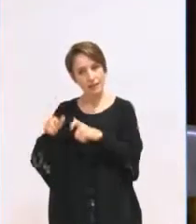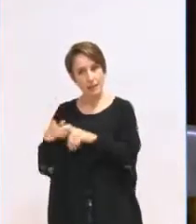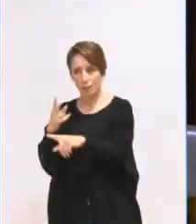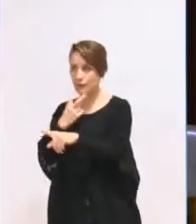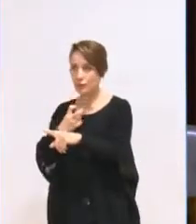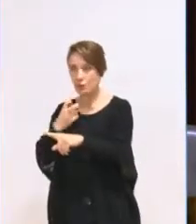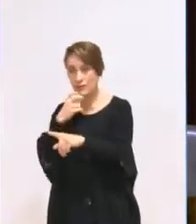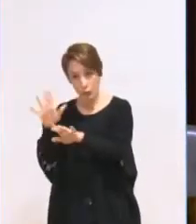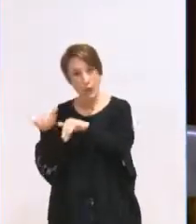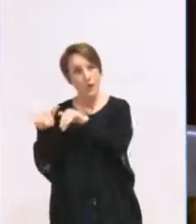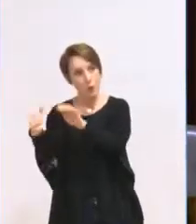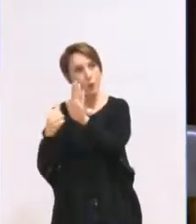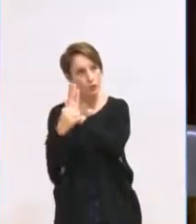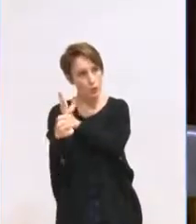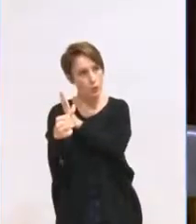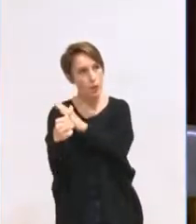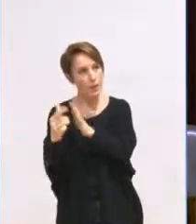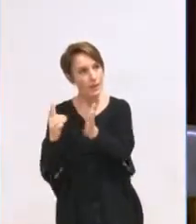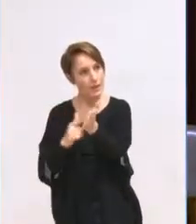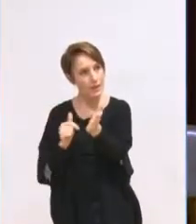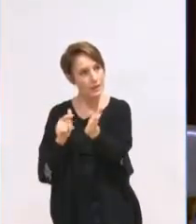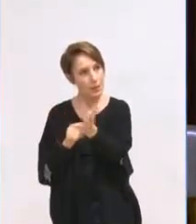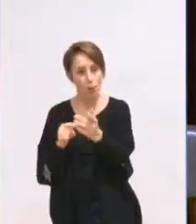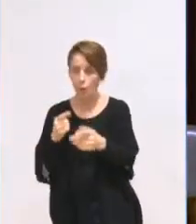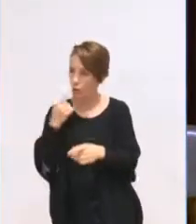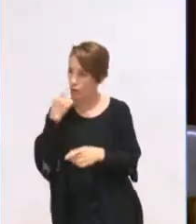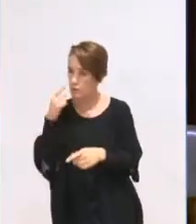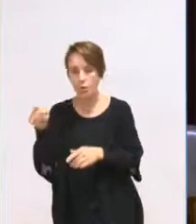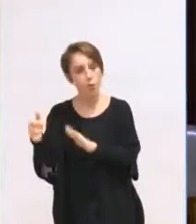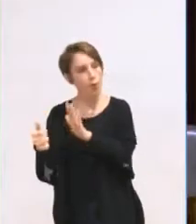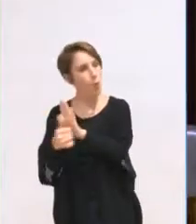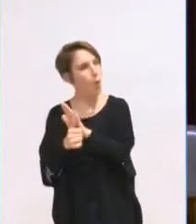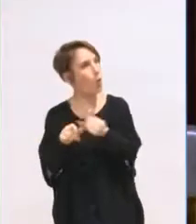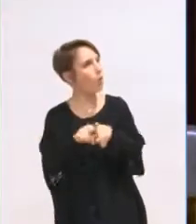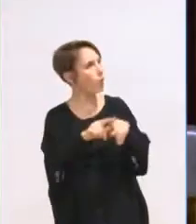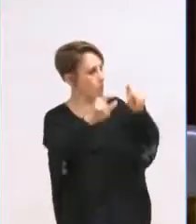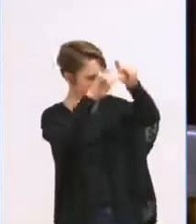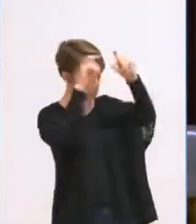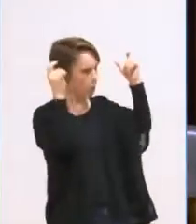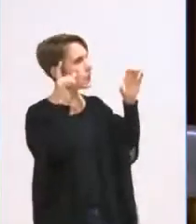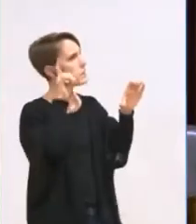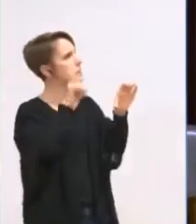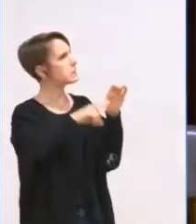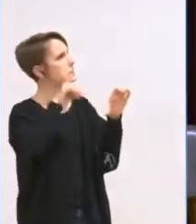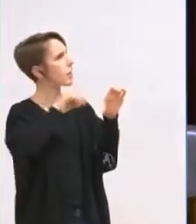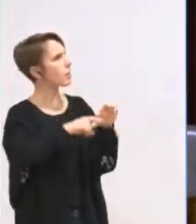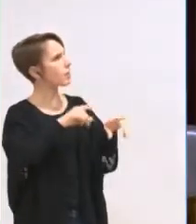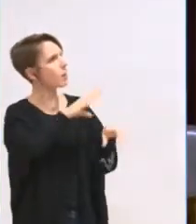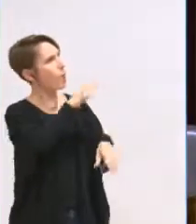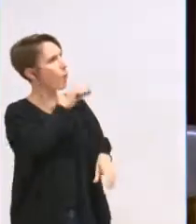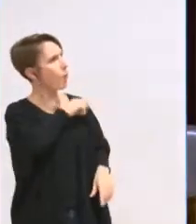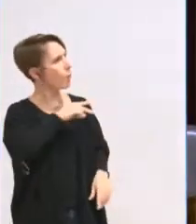payent encore des impôts et qu'ils demanderont à être servis avant les autres qui, eux, n'en payent plus.